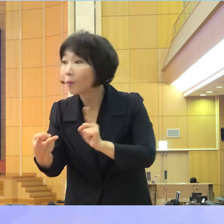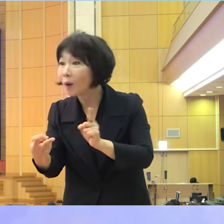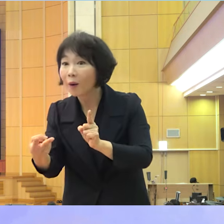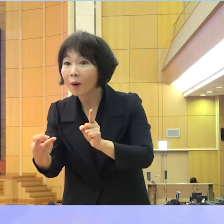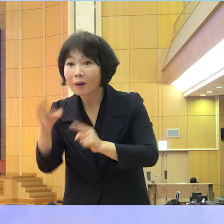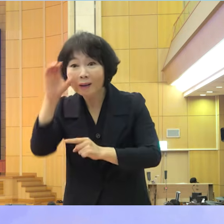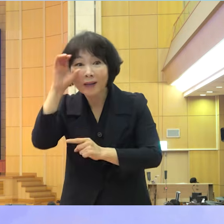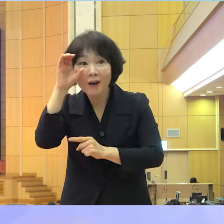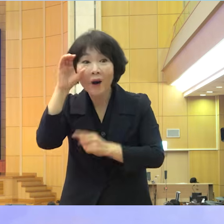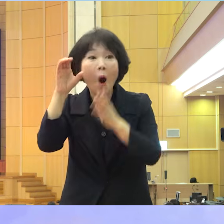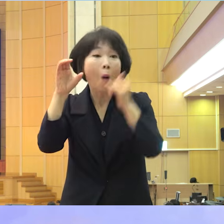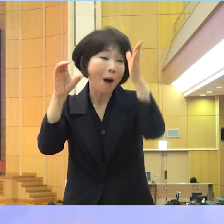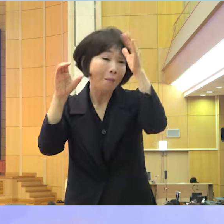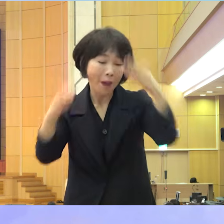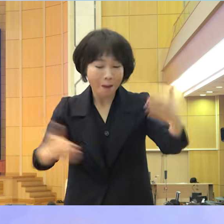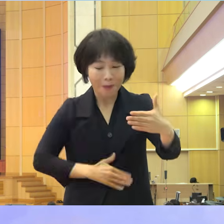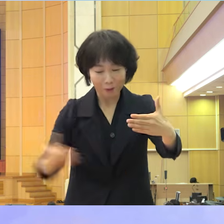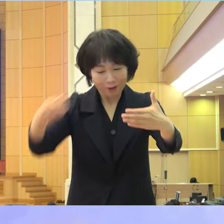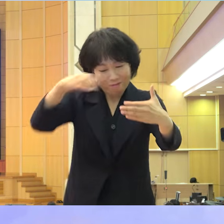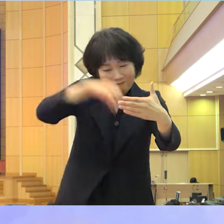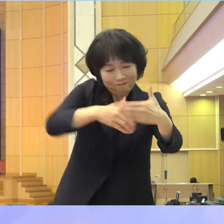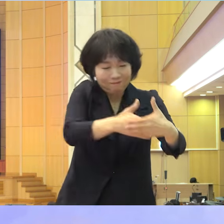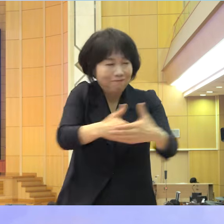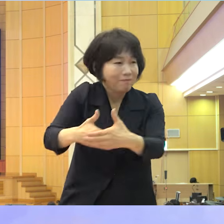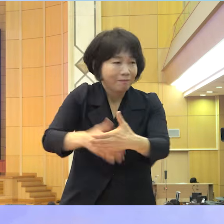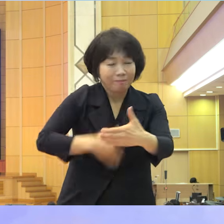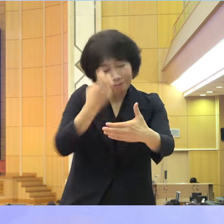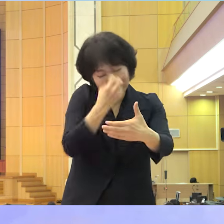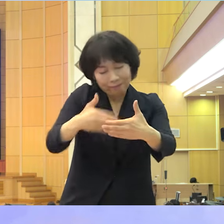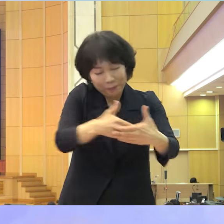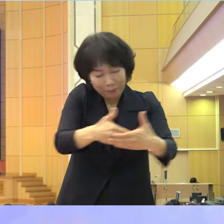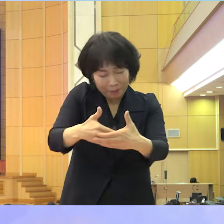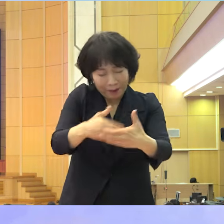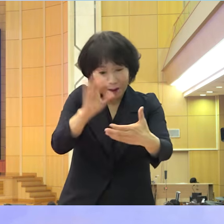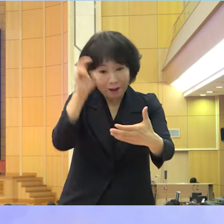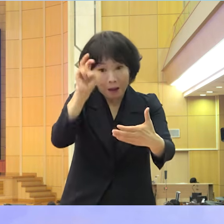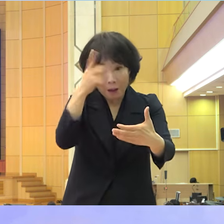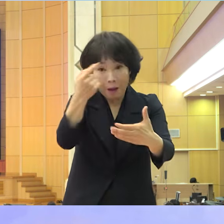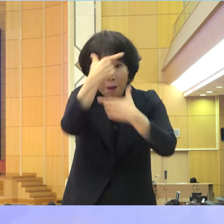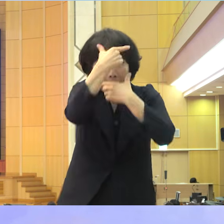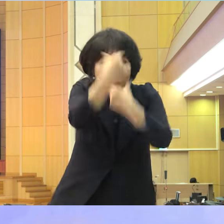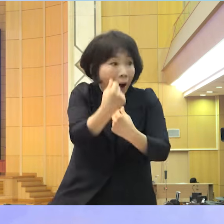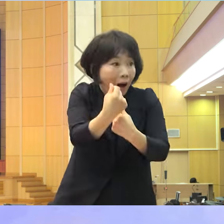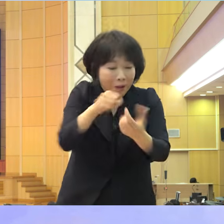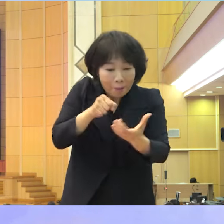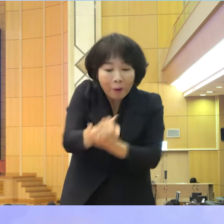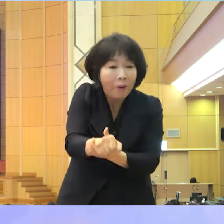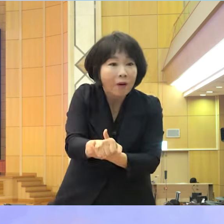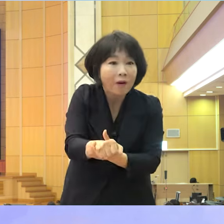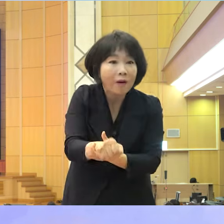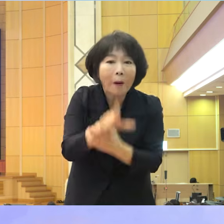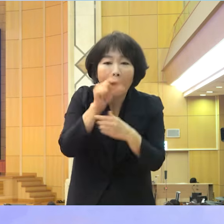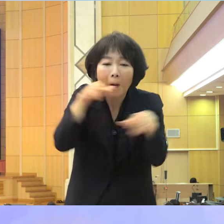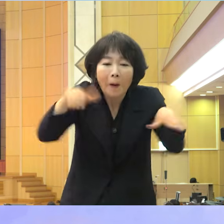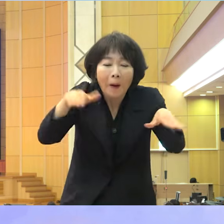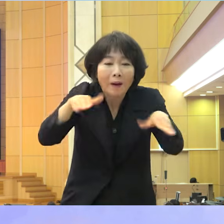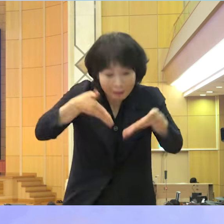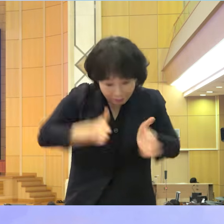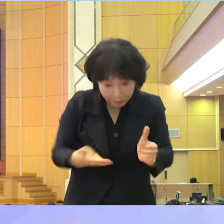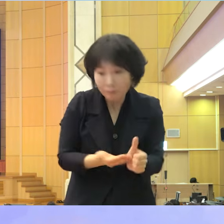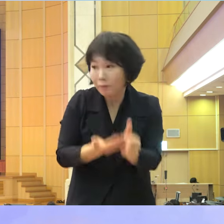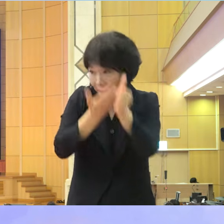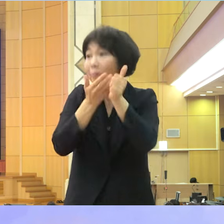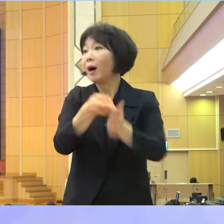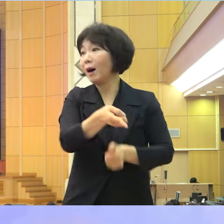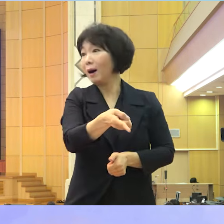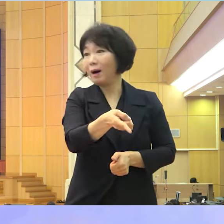암탉 품 안에 들어와서 때가 되면 병아리로 태어나 살잖아. 근데 이 병아리가 되기